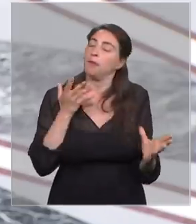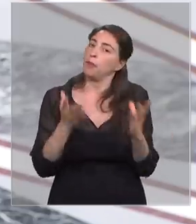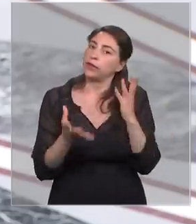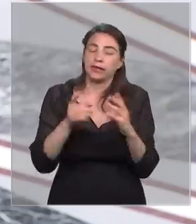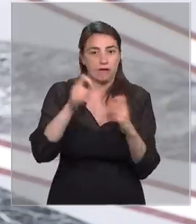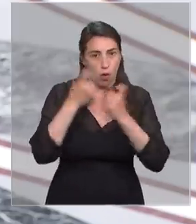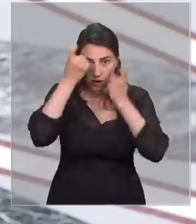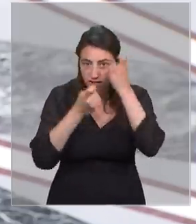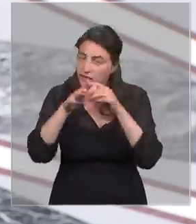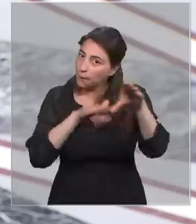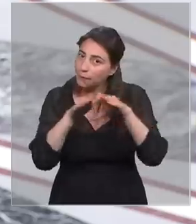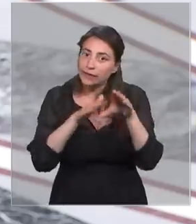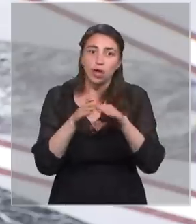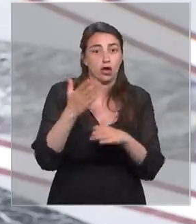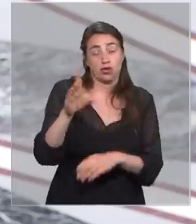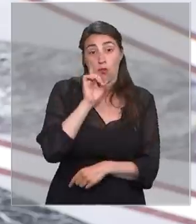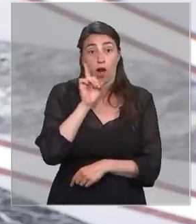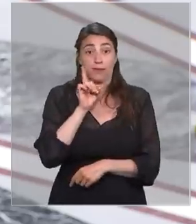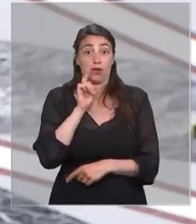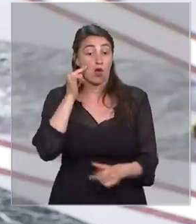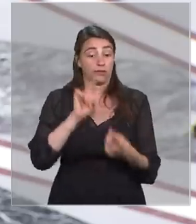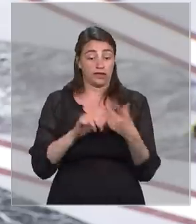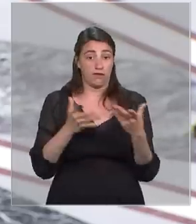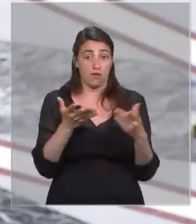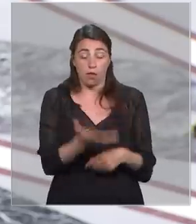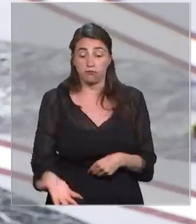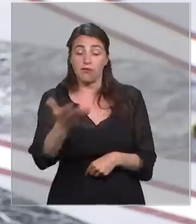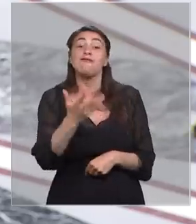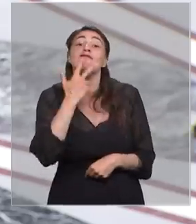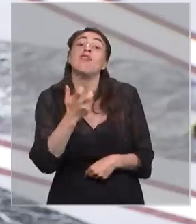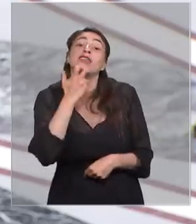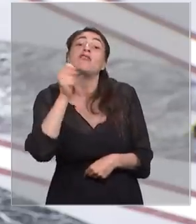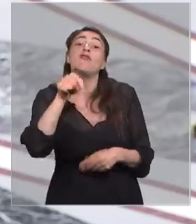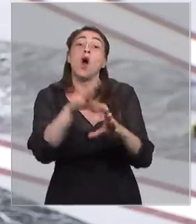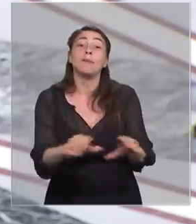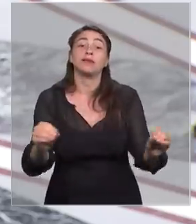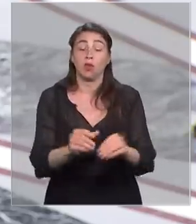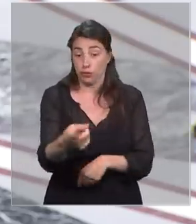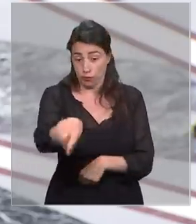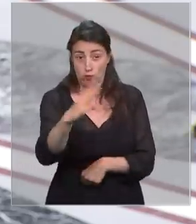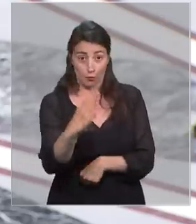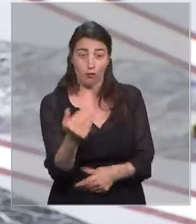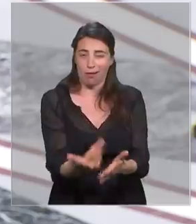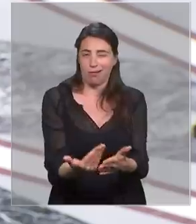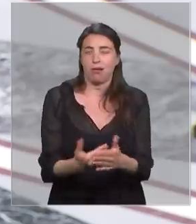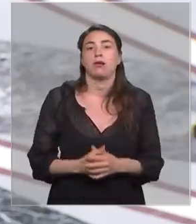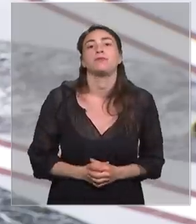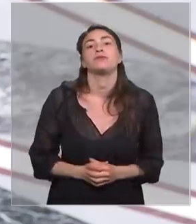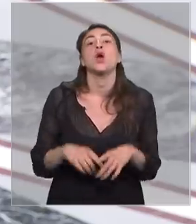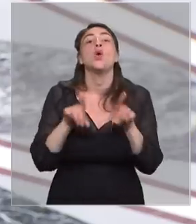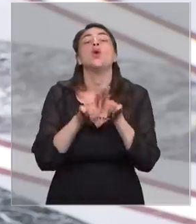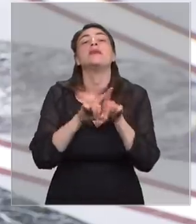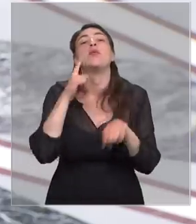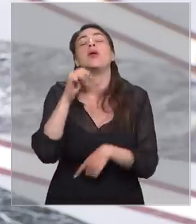dysfonctionnements pour se dire que ce dont les Français ont besoin, c'est de l'apaisement. Quand il s'agit ensuite des priorités, vous avez cité